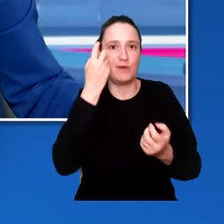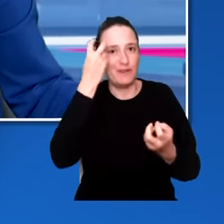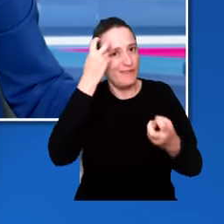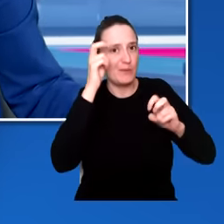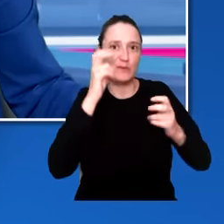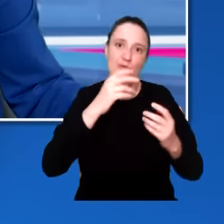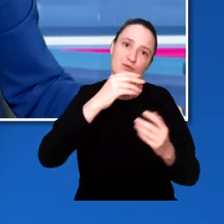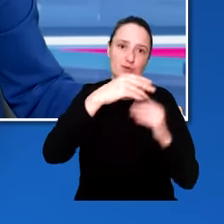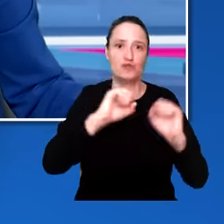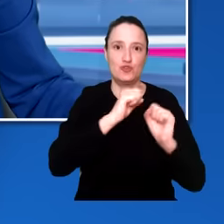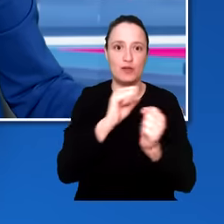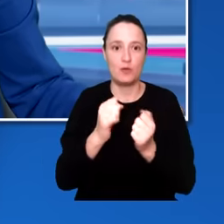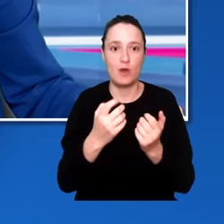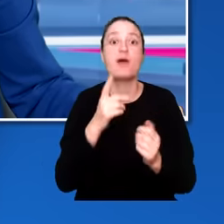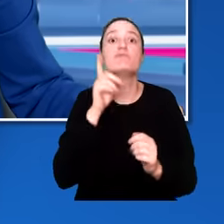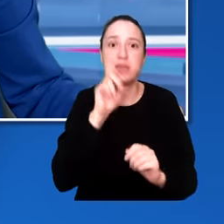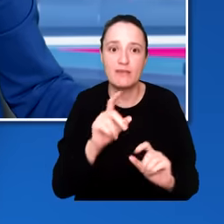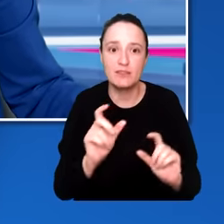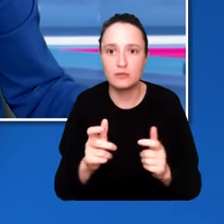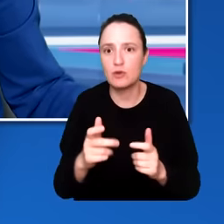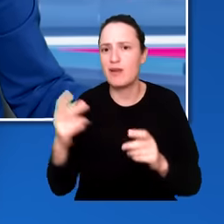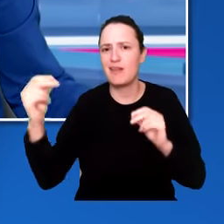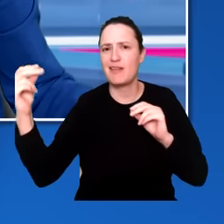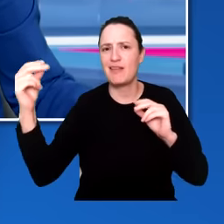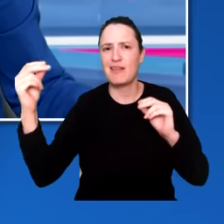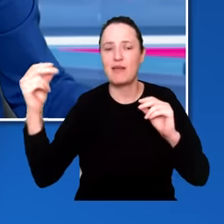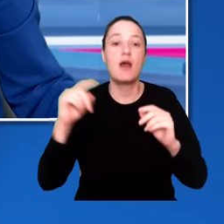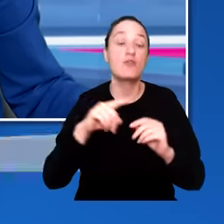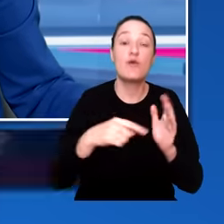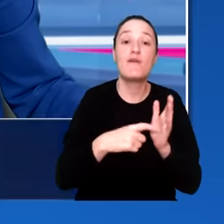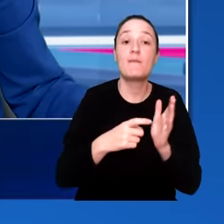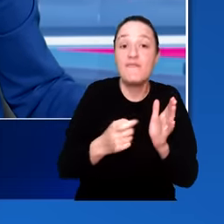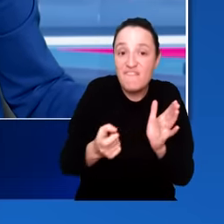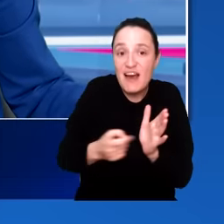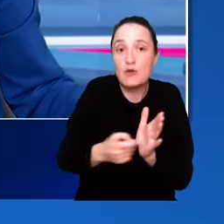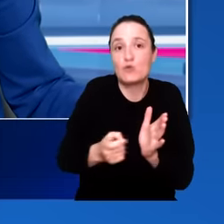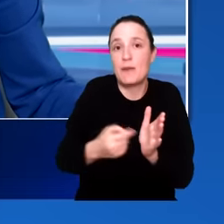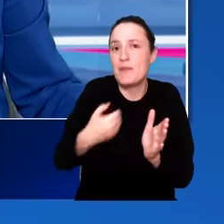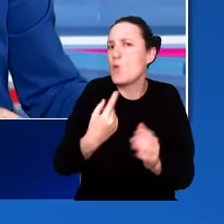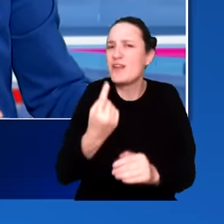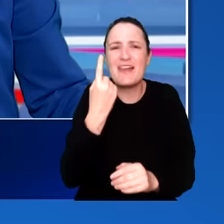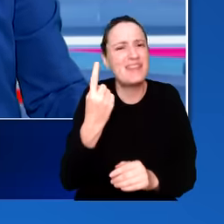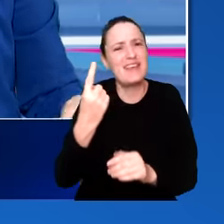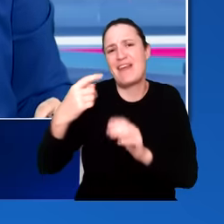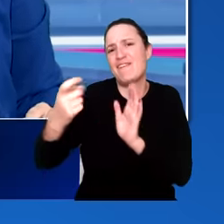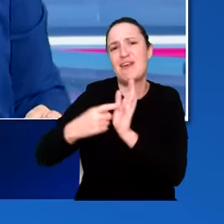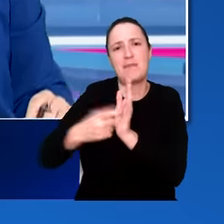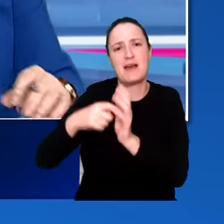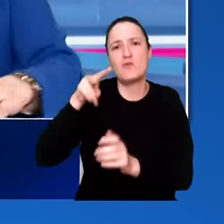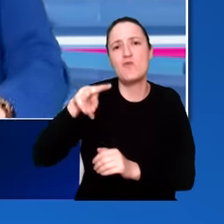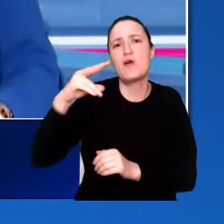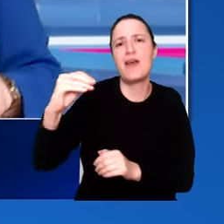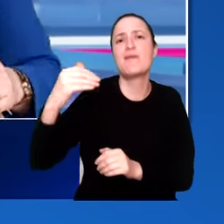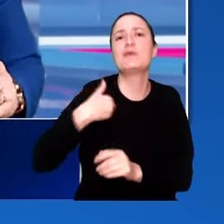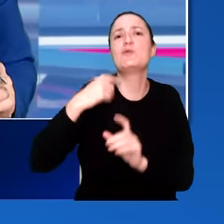KPO prawda jest taka, że to był właśnie wypłacone? ten warunek, który był jedynym kamieniem milowym, prawdziwym kamieniem milowym. To